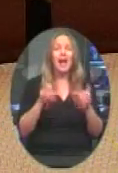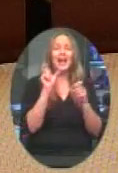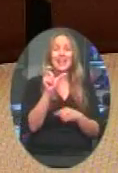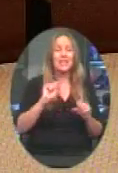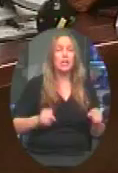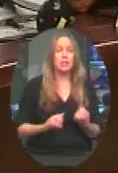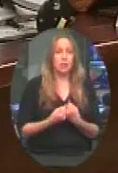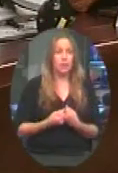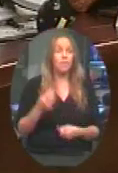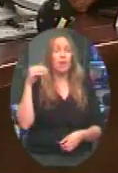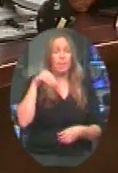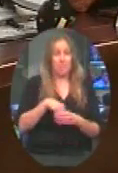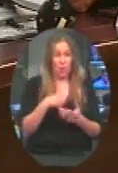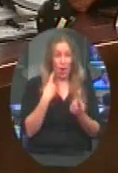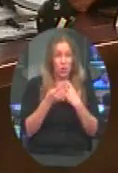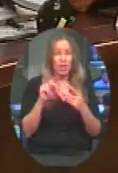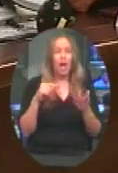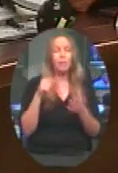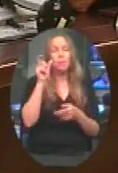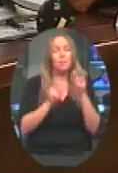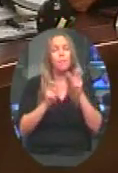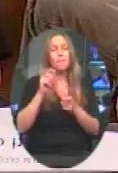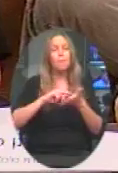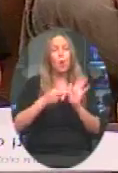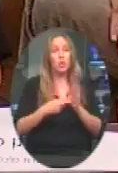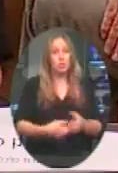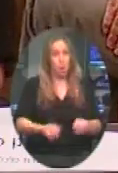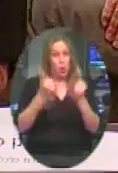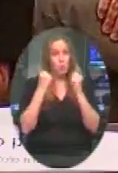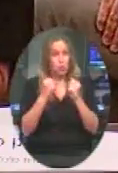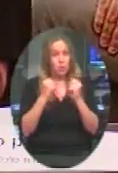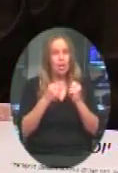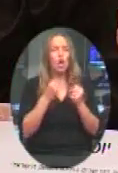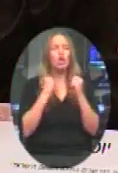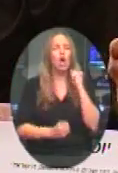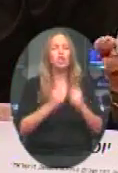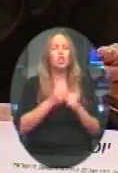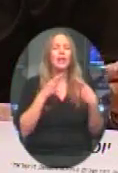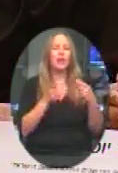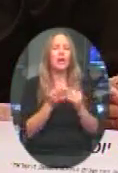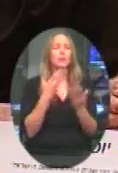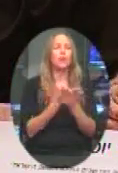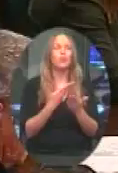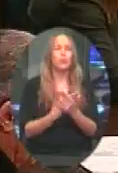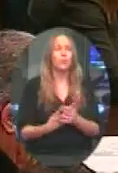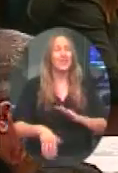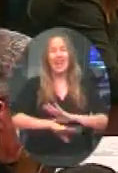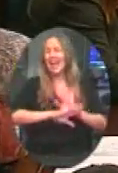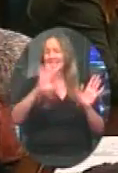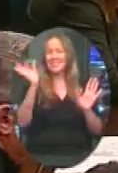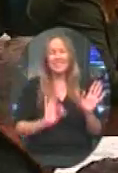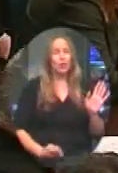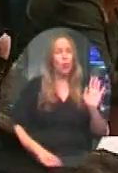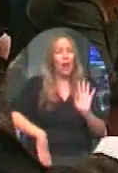ובתוך הדיון, גם אם הגורמים הפוליטיים היו הדומיננטיים, קשה להתווכח עם עובדות. אין סיכוי לגלות